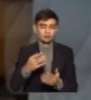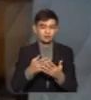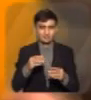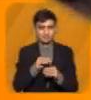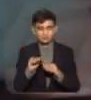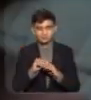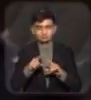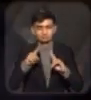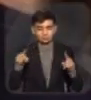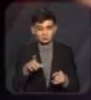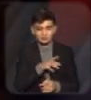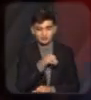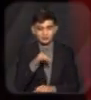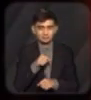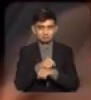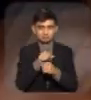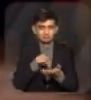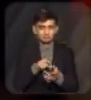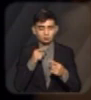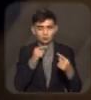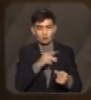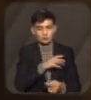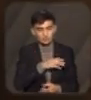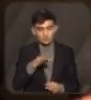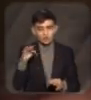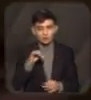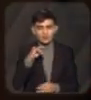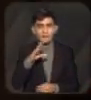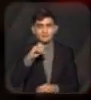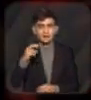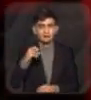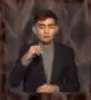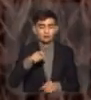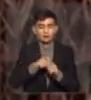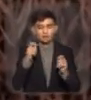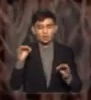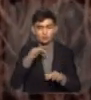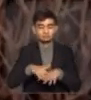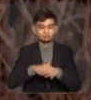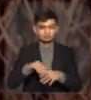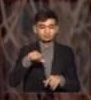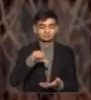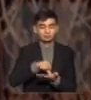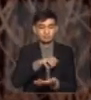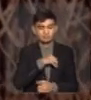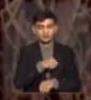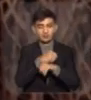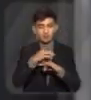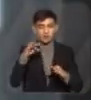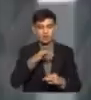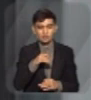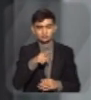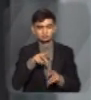здание МВД, построенного при прежних властях, символ открытости ведомства. Но собравшиеся на акции протеста говорили о